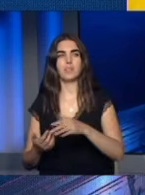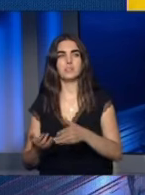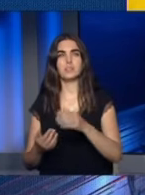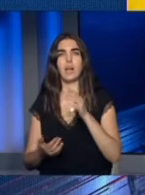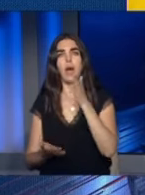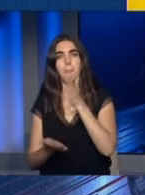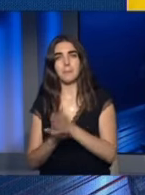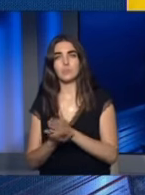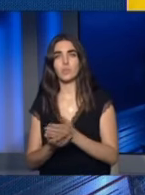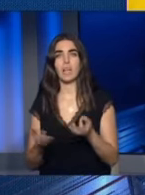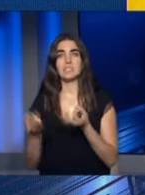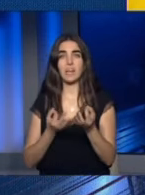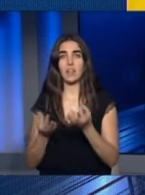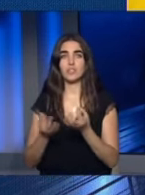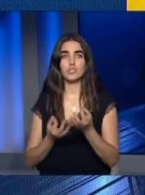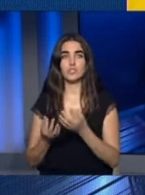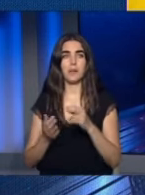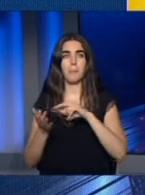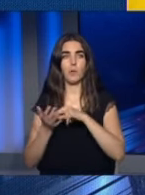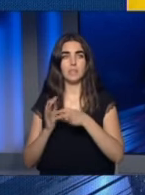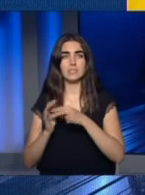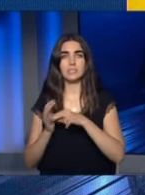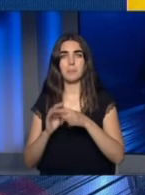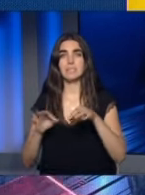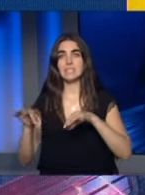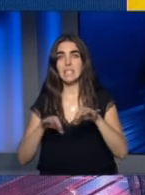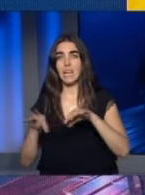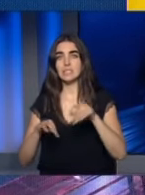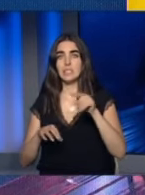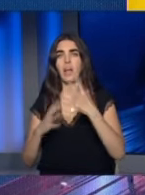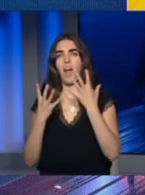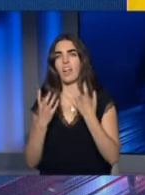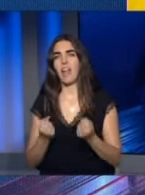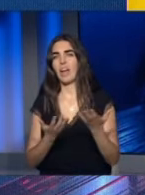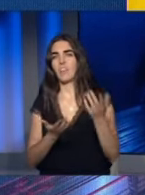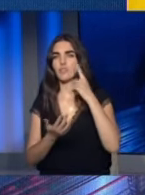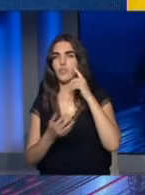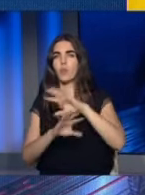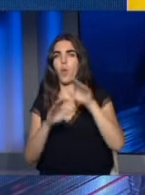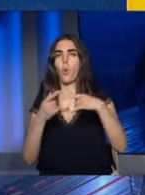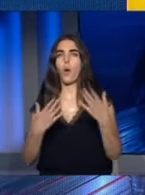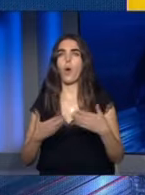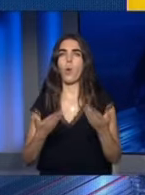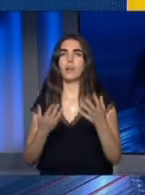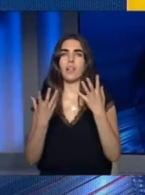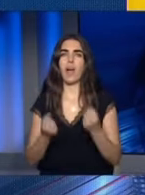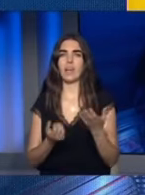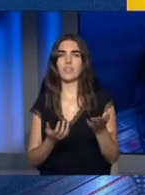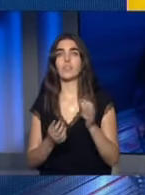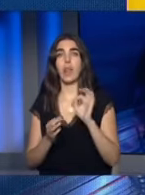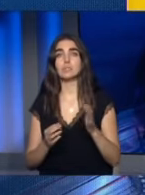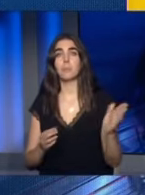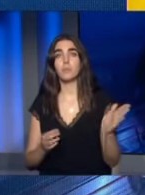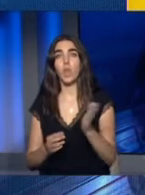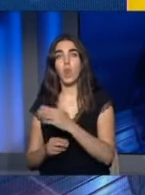حلفائها ان المفلس الحقيقي من هذه المواجهه الاستراتيجيه هي الانظمه السياسيه الضعيفه الهزيله المتساقطه في